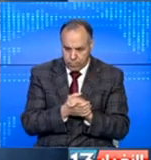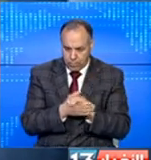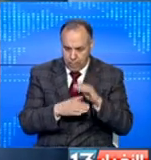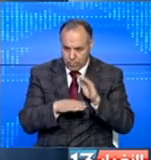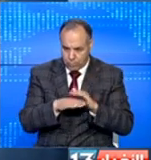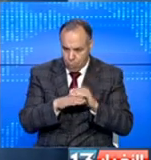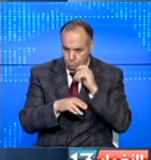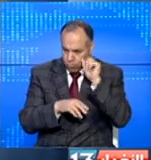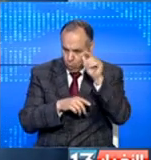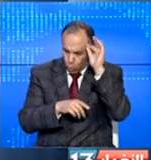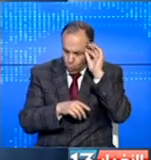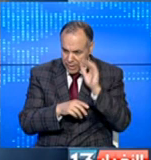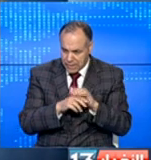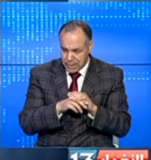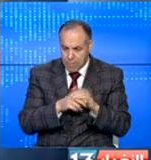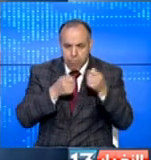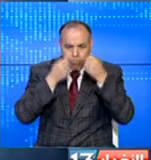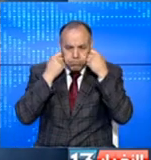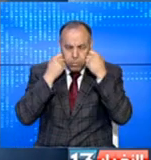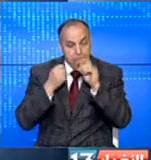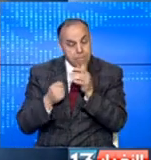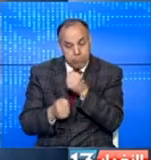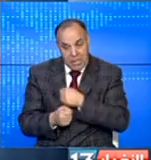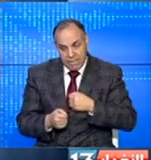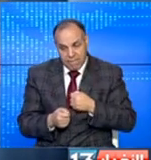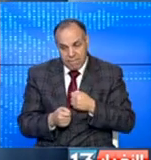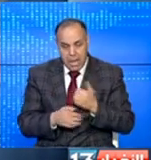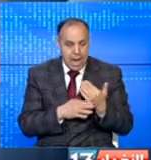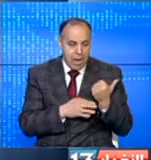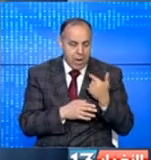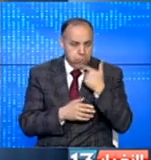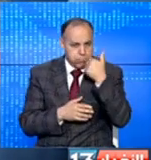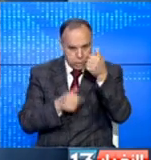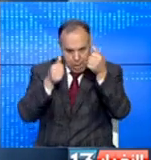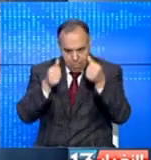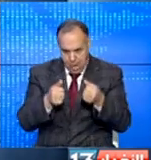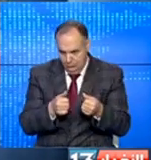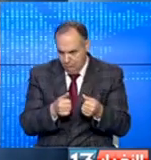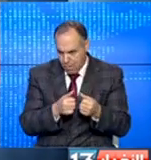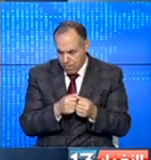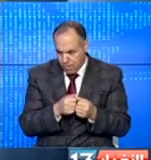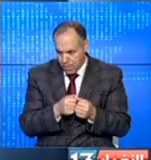كامل ايطاليا هناك نقص في الكمامات للاسف. منذ قليل اصدرنا